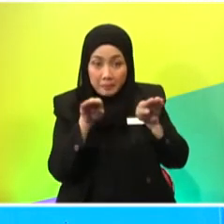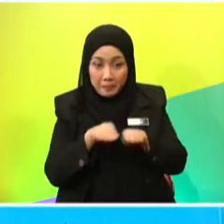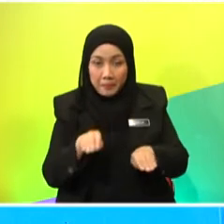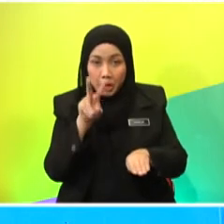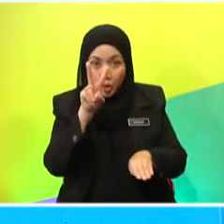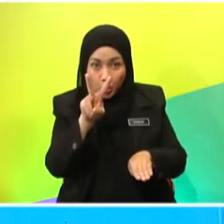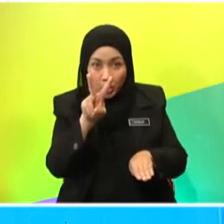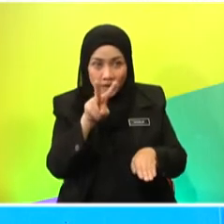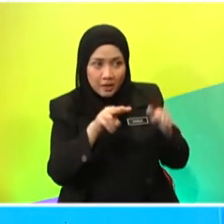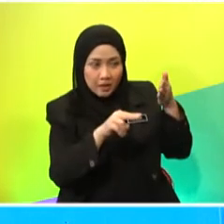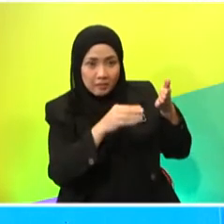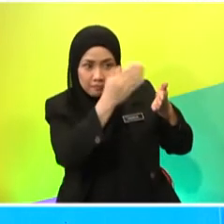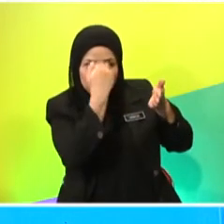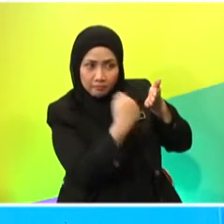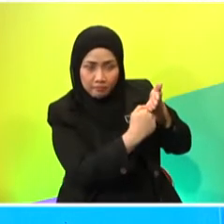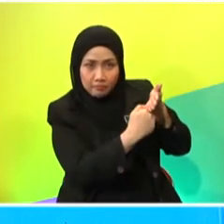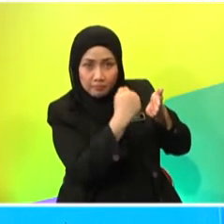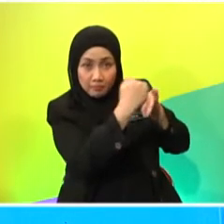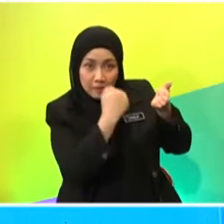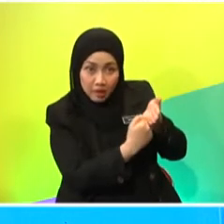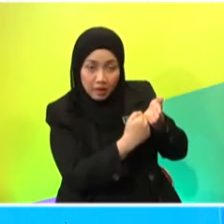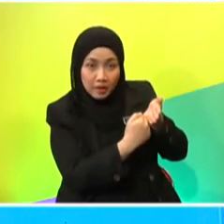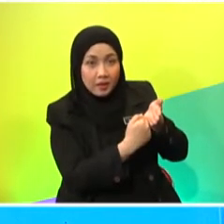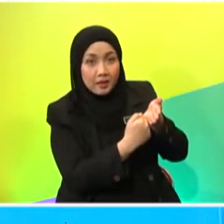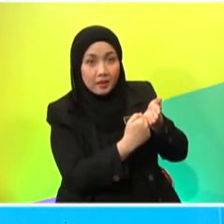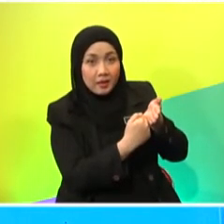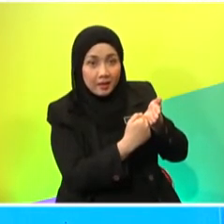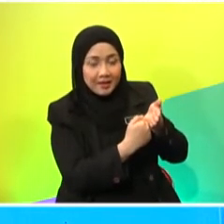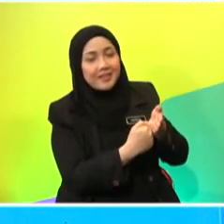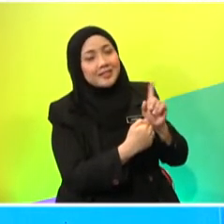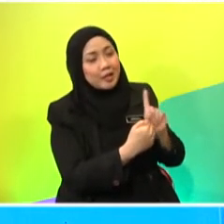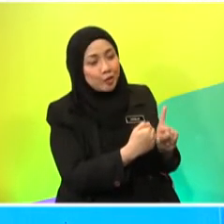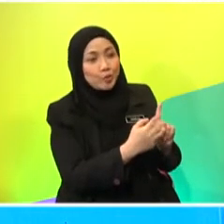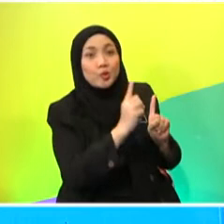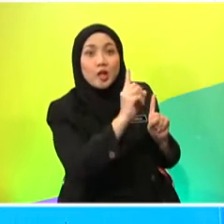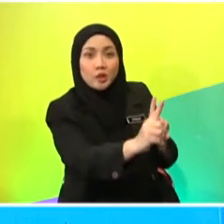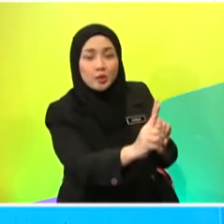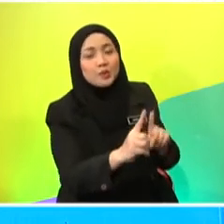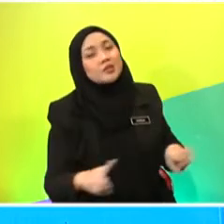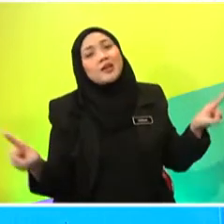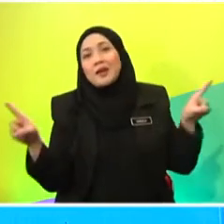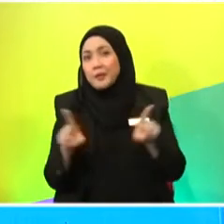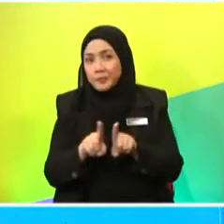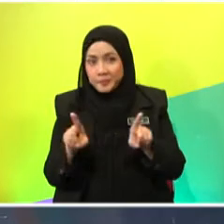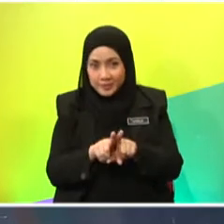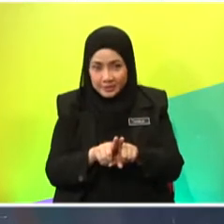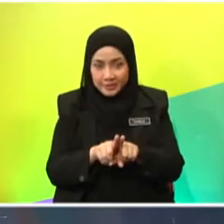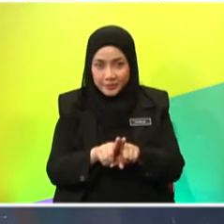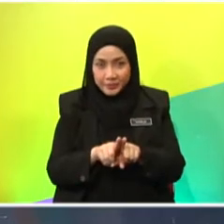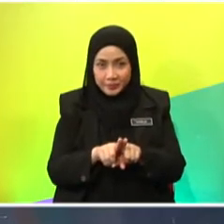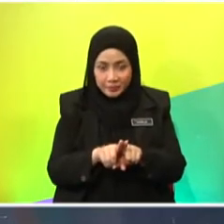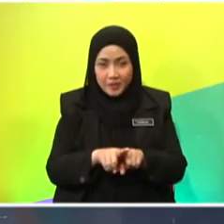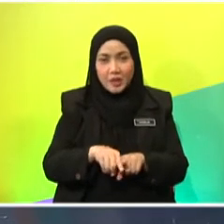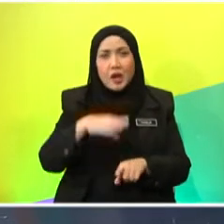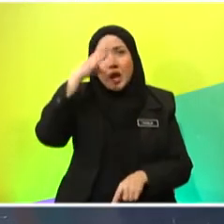berapa Ada 11 Gang maju sore ada satu juga sama jadi perkataan tadi Iman